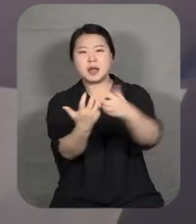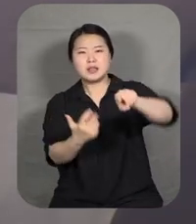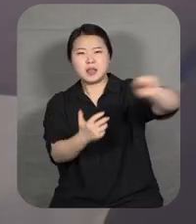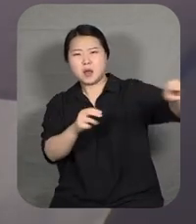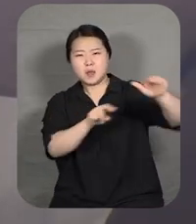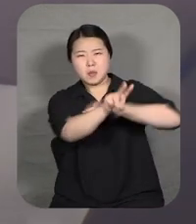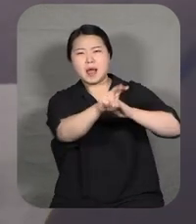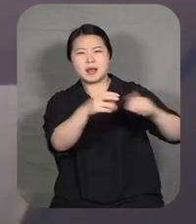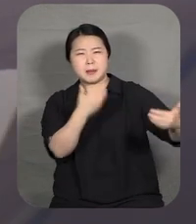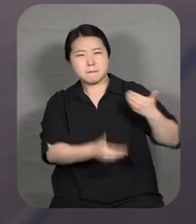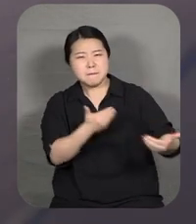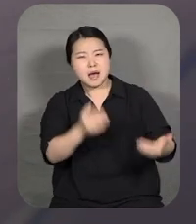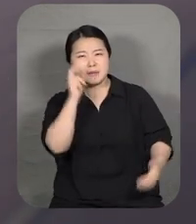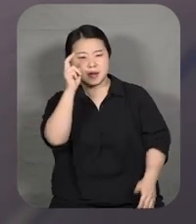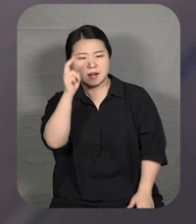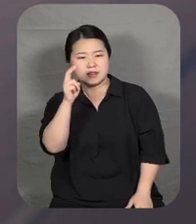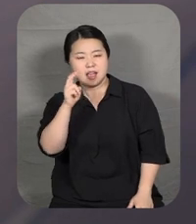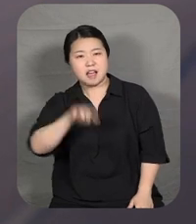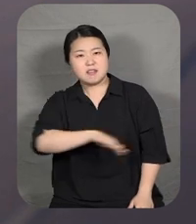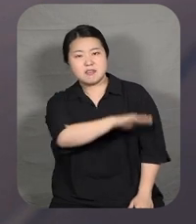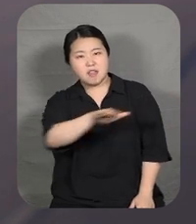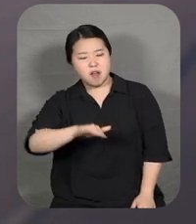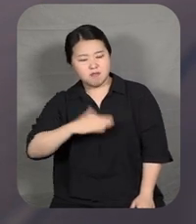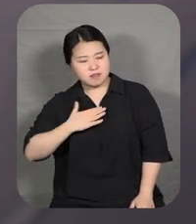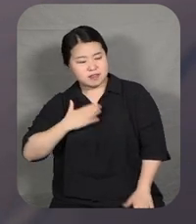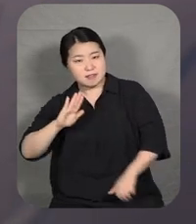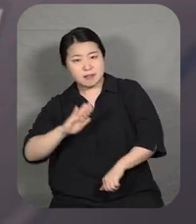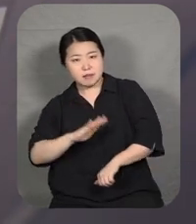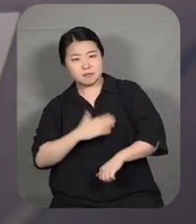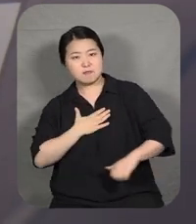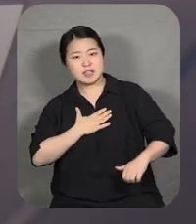것이다. 잘못 건드렸다 임원들아.